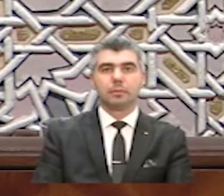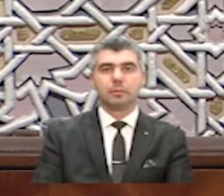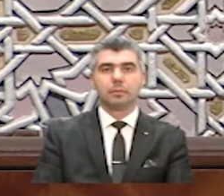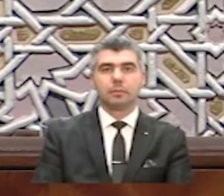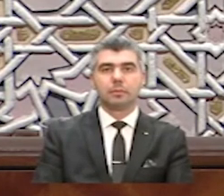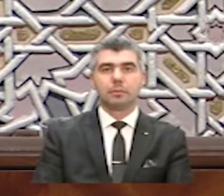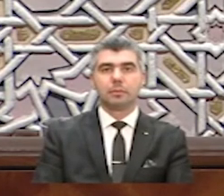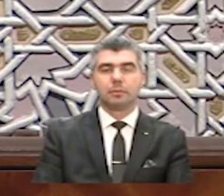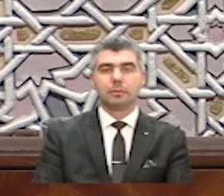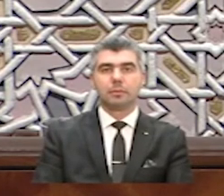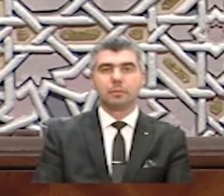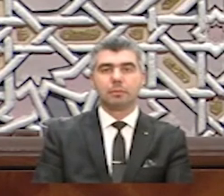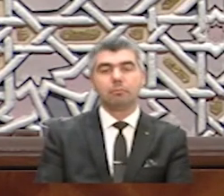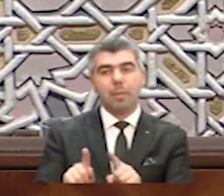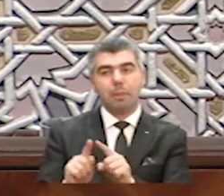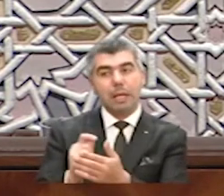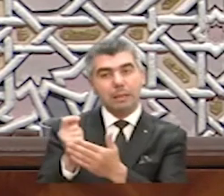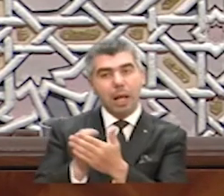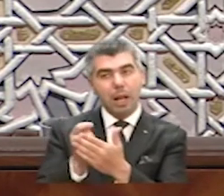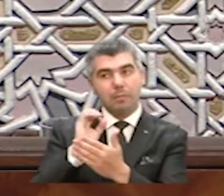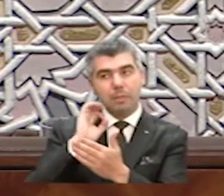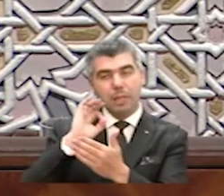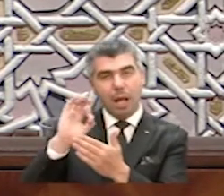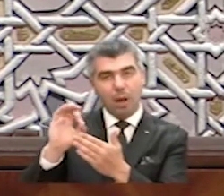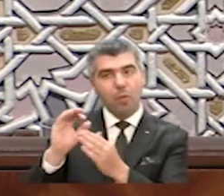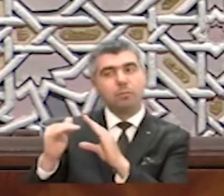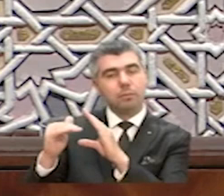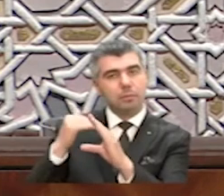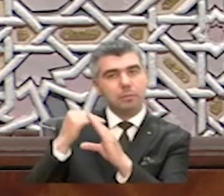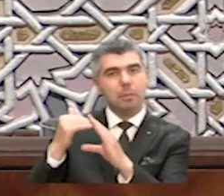غنوصل المكتب السيد رئيس هذه الملاحظة غنوصلها.